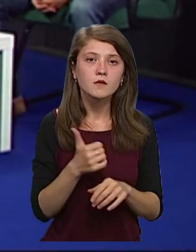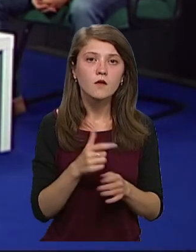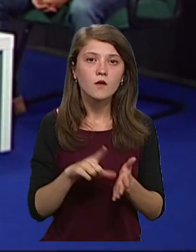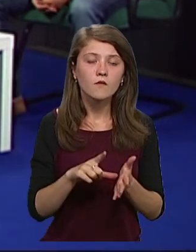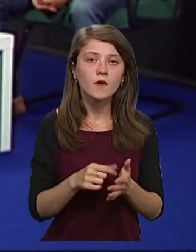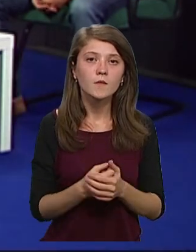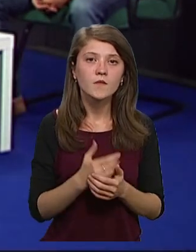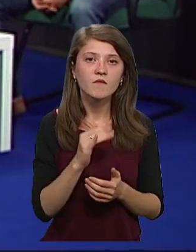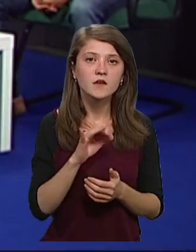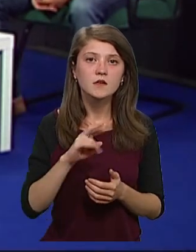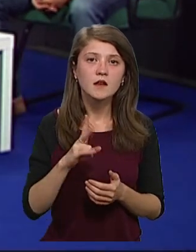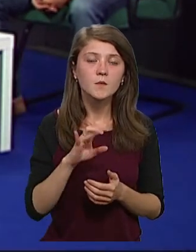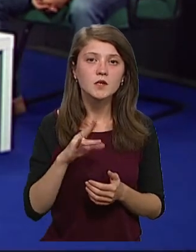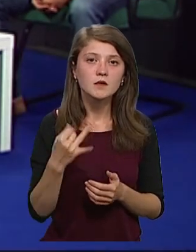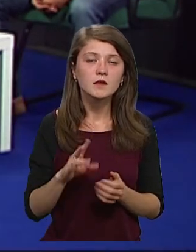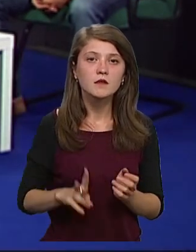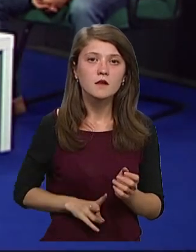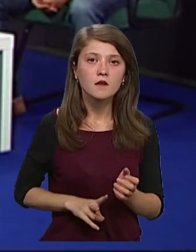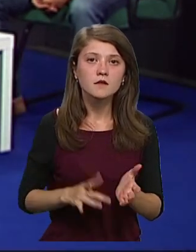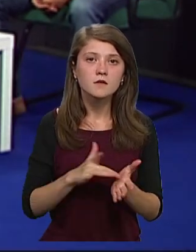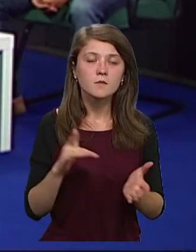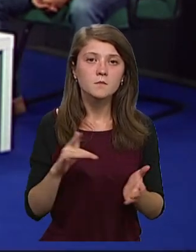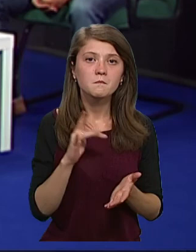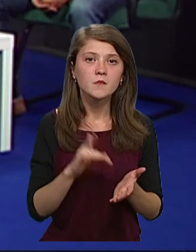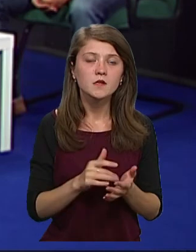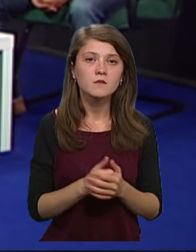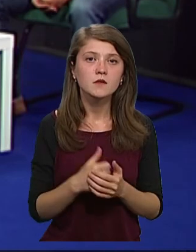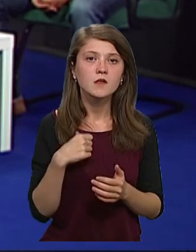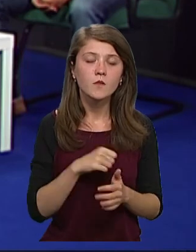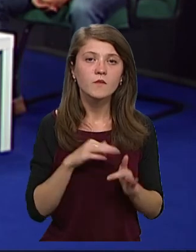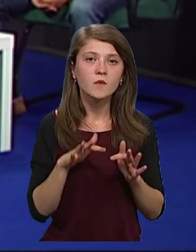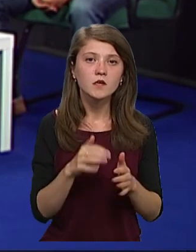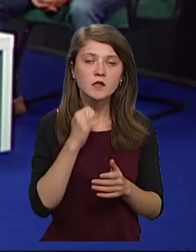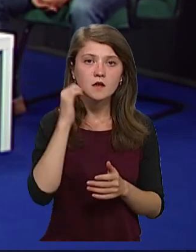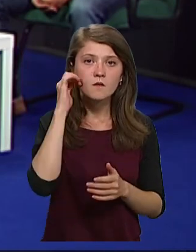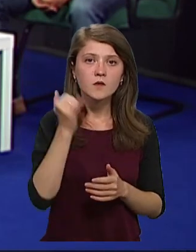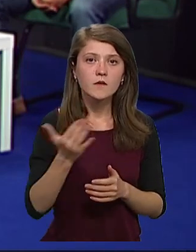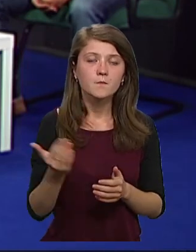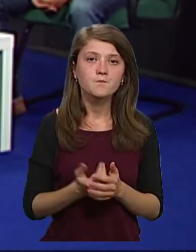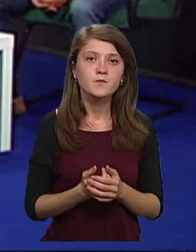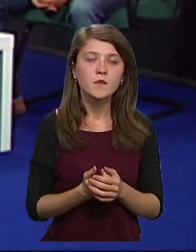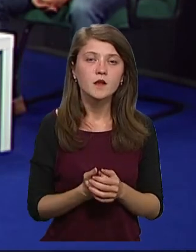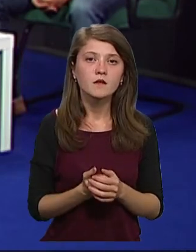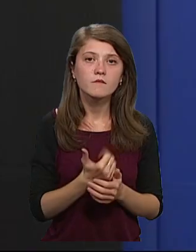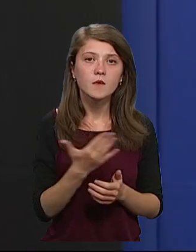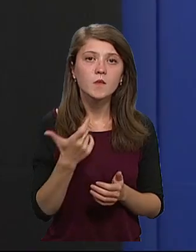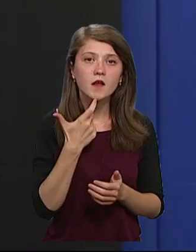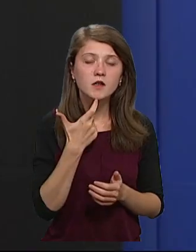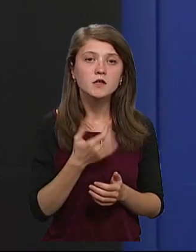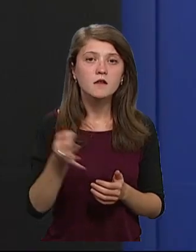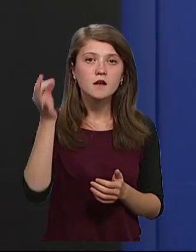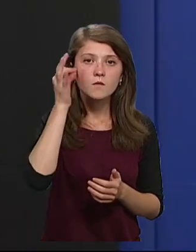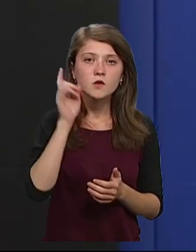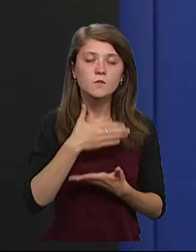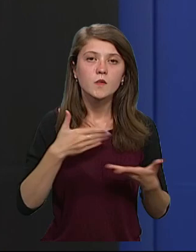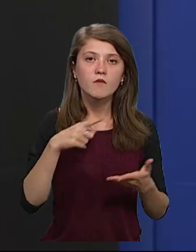Дякую. Василь Немержицький, директор Житомирського центру місцевого самоврядування. Дякую, Іван. А вам, глядачі, нагадаю, що